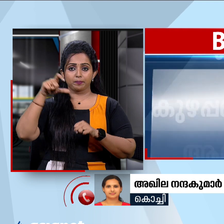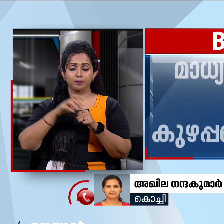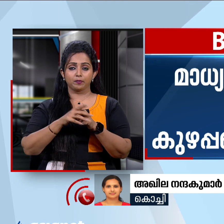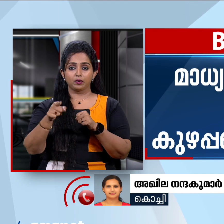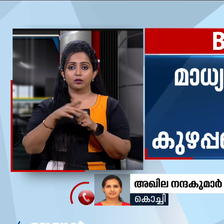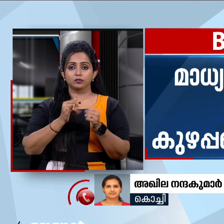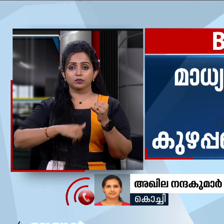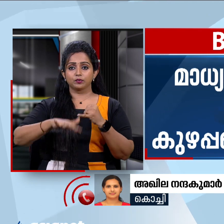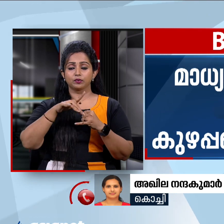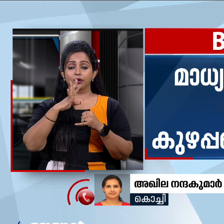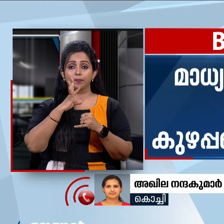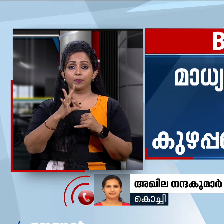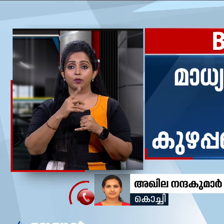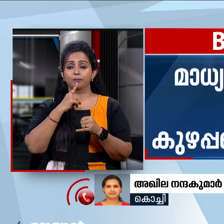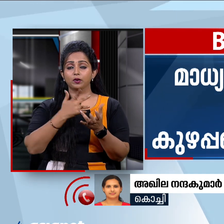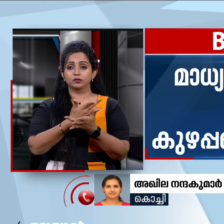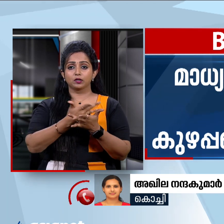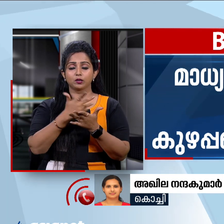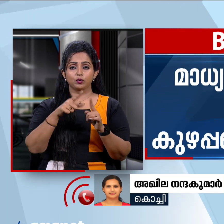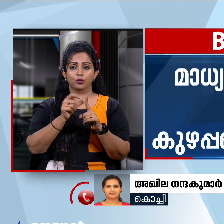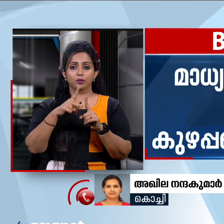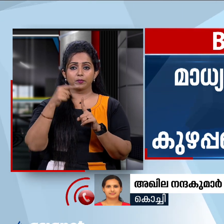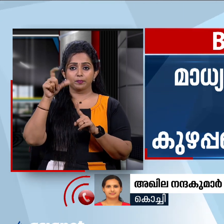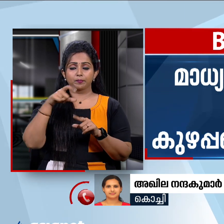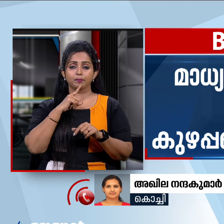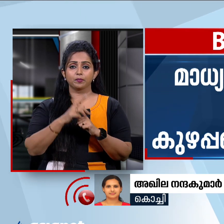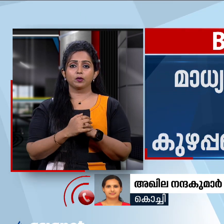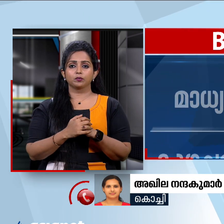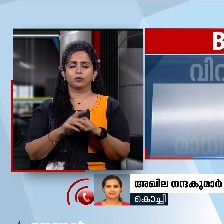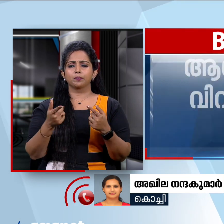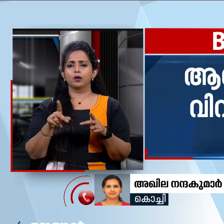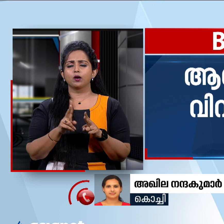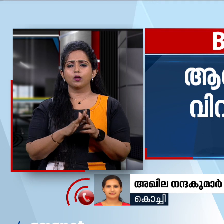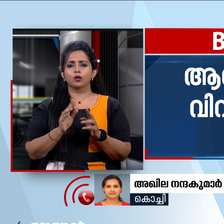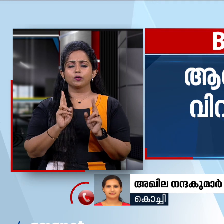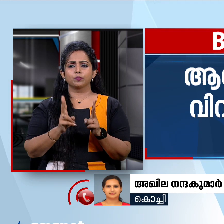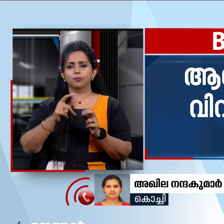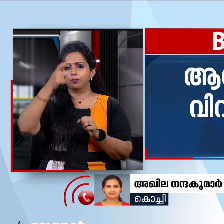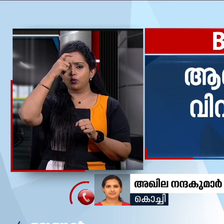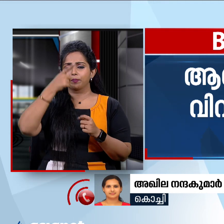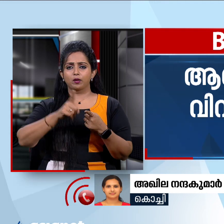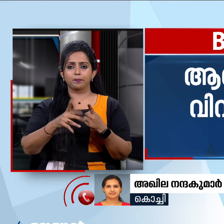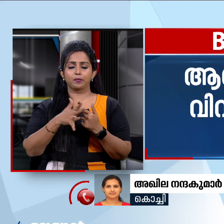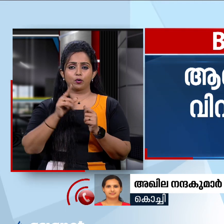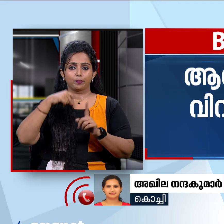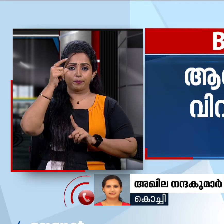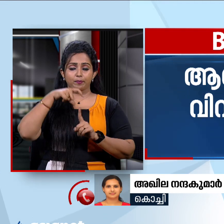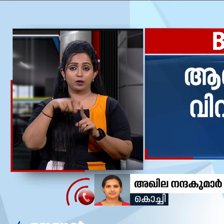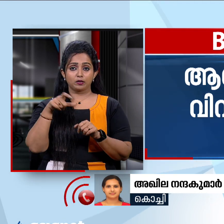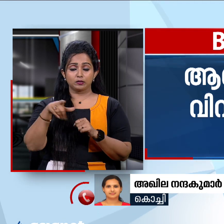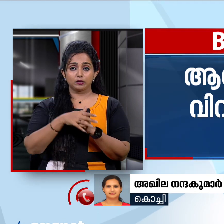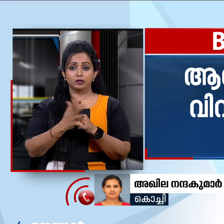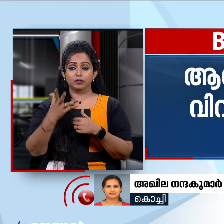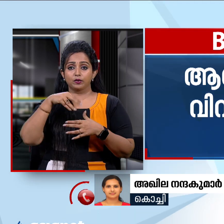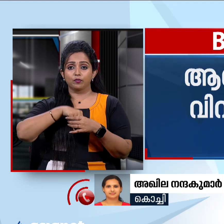പ്രാധാന്യം ലഭിച്ചതെന്നും ആ രീതിയിൽ ചർച്ചയാക്കപ്പെടുന്നതെന്നും പ്രിൻസിപ്പൾ പറയുകയാണ്. എന്നാൽ അസ്വാഭാവികമായിട്ട് ഒന്നും സംഭവിച്ചിട്ടില്ല. ഒരു വ്യക്തിക്ക് ഇതിൽ ഇടപെട്ടുകൊണ്ട്